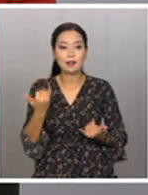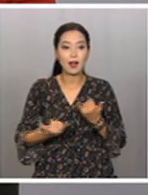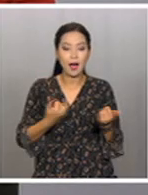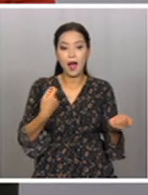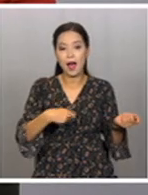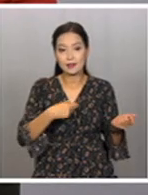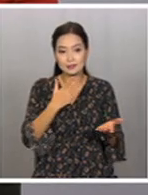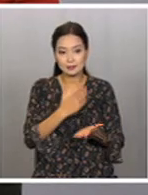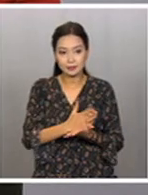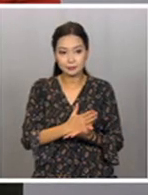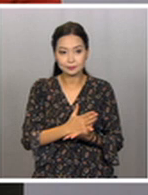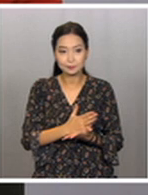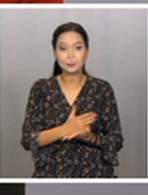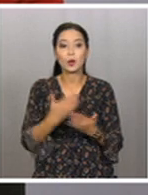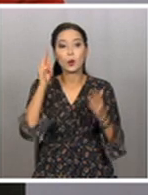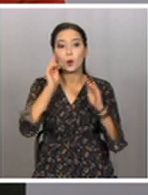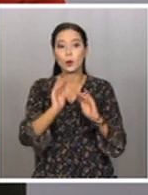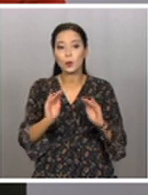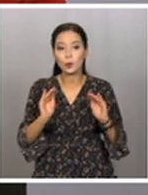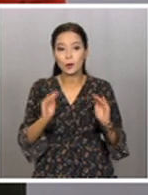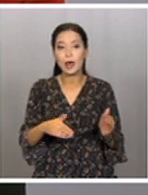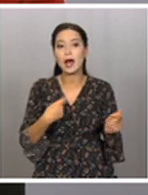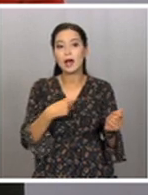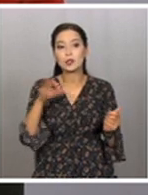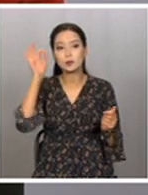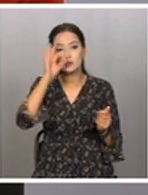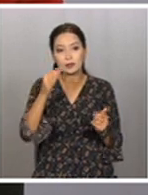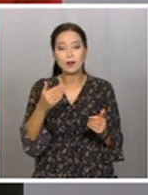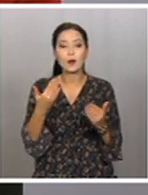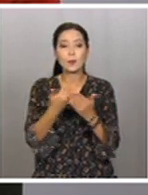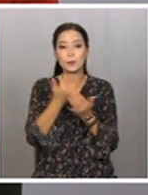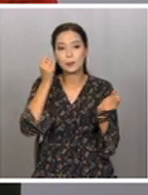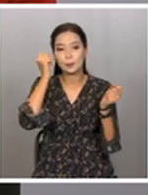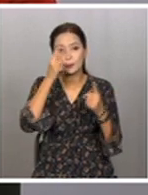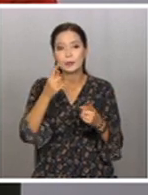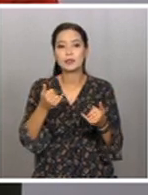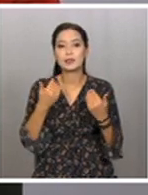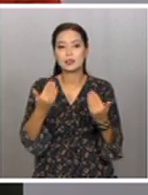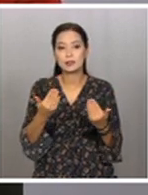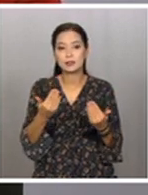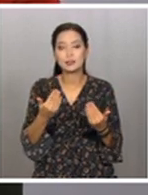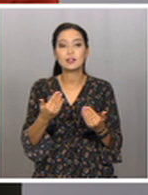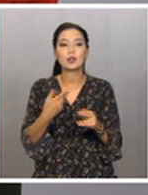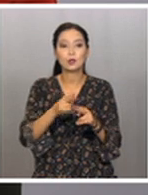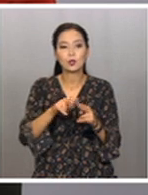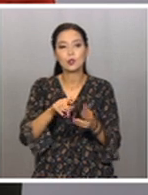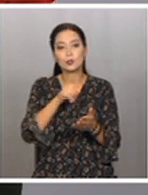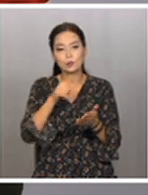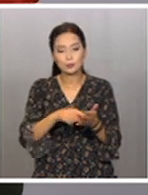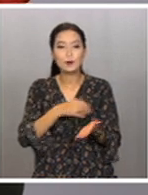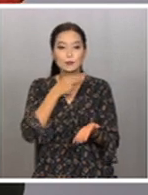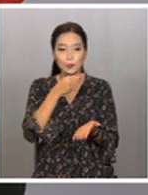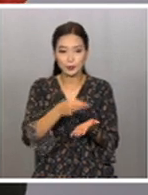бөлінеді. Оқушылар, айтыс туралы мәлімет алдыңыздар, енді тест сұрақтарына жауап